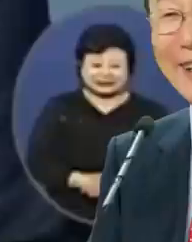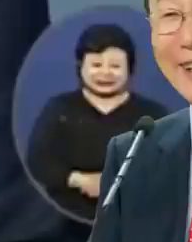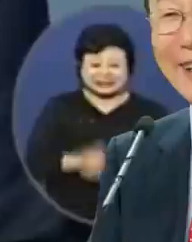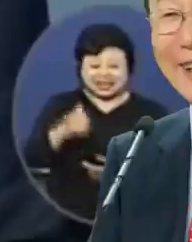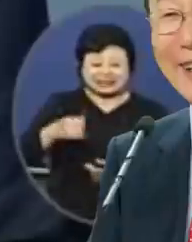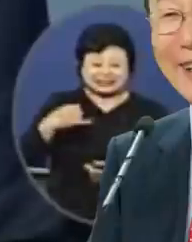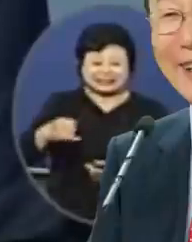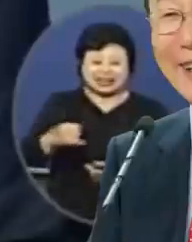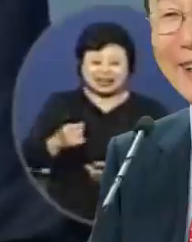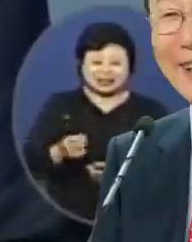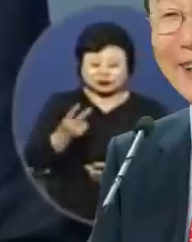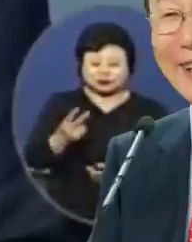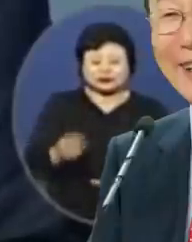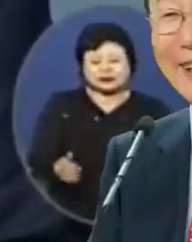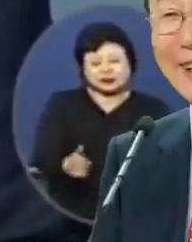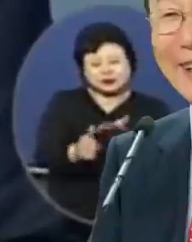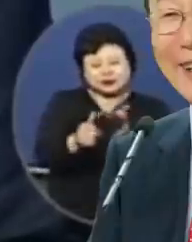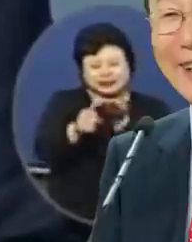아들, 딸 둘이를 키웠는데